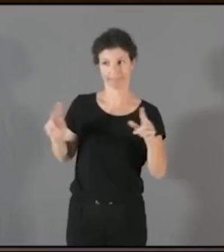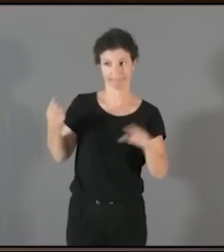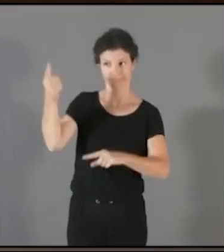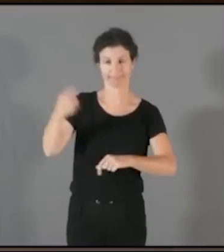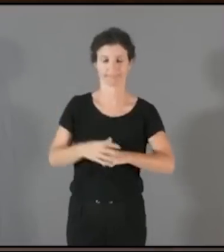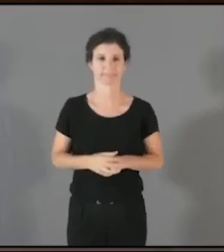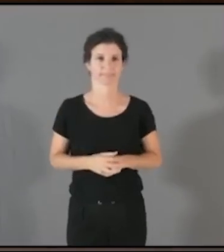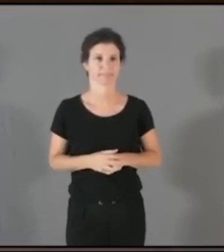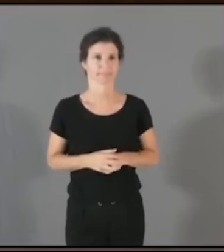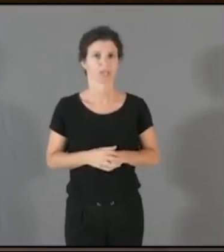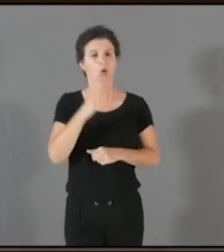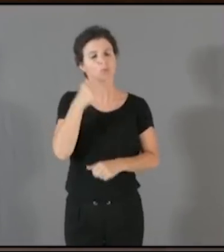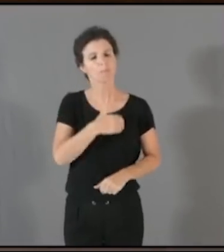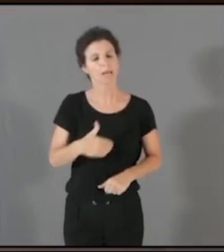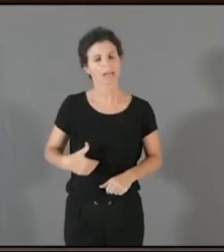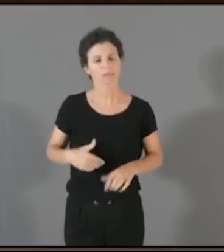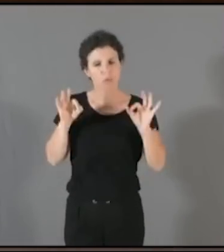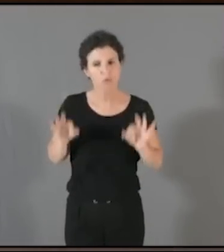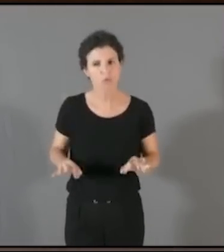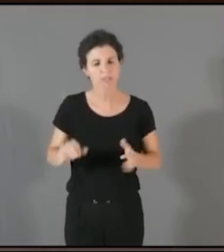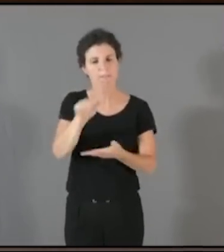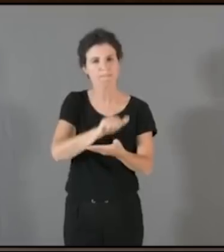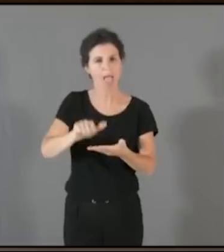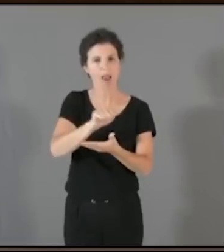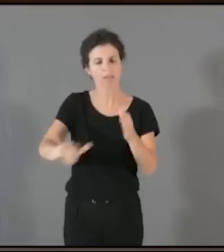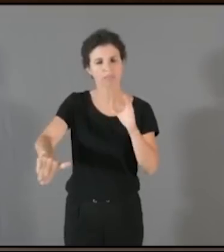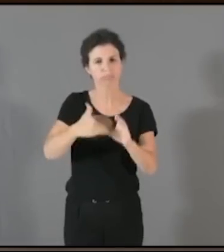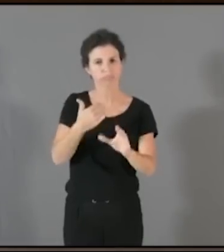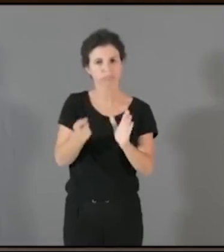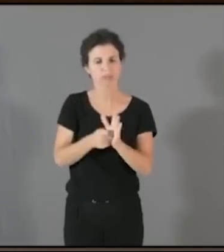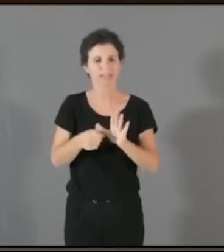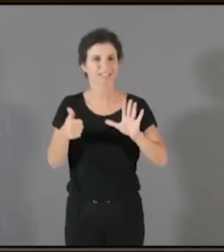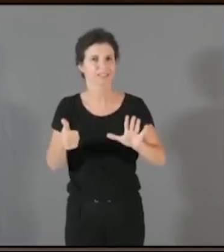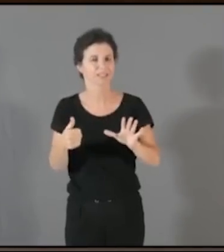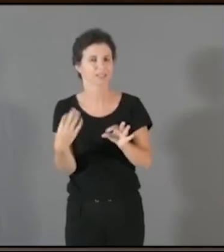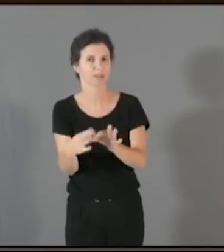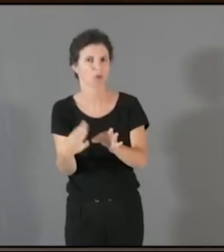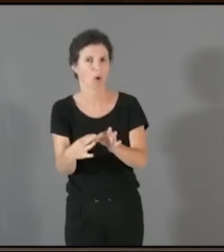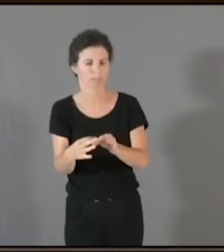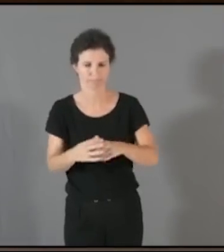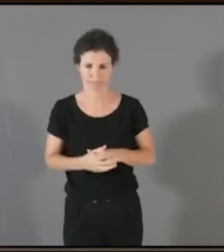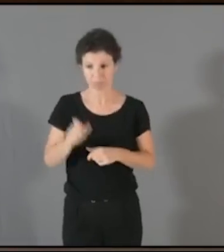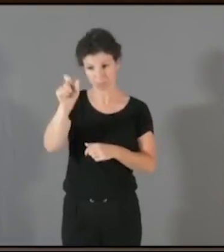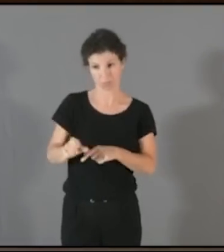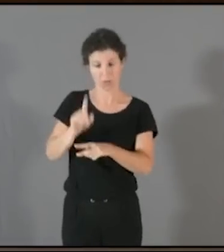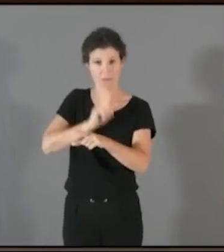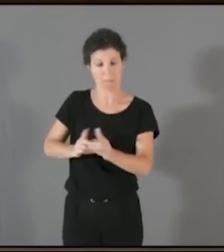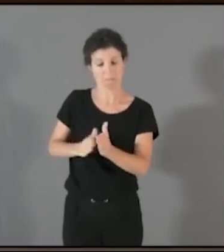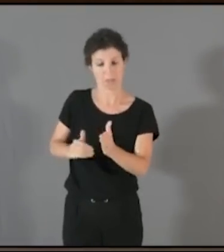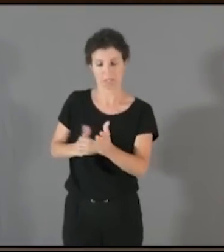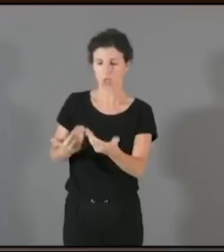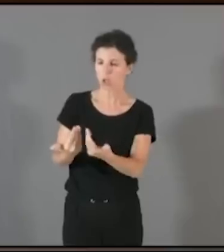Monsieur le maire, j'ai reçu un mail le 6 septembre, une demande de la part d'une Marseillaise qui